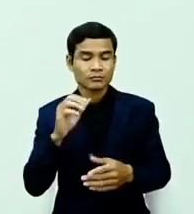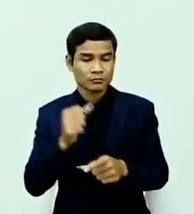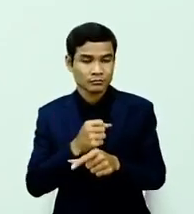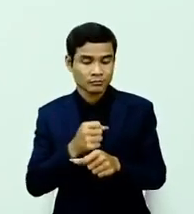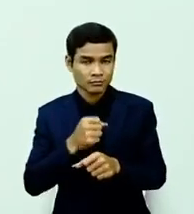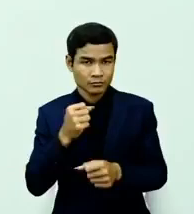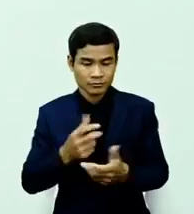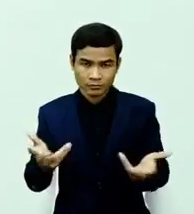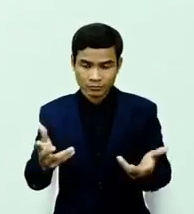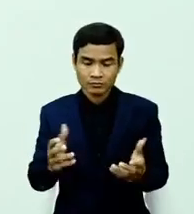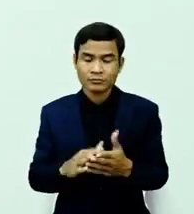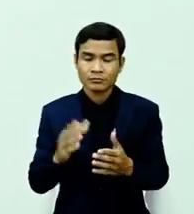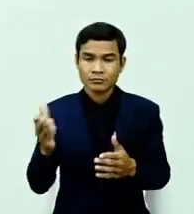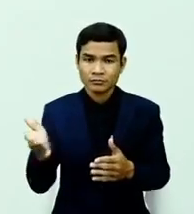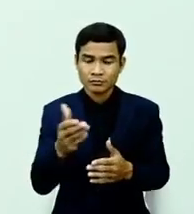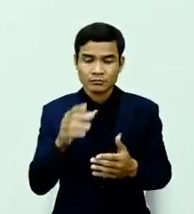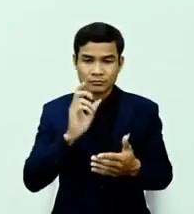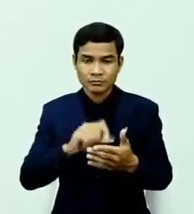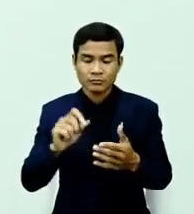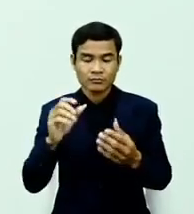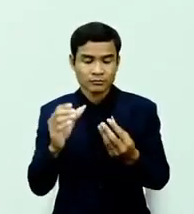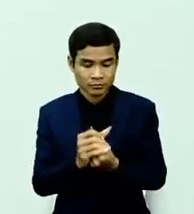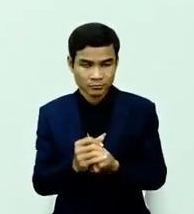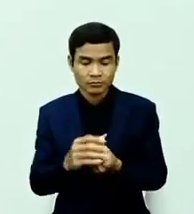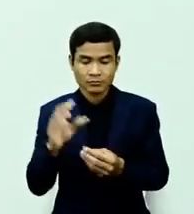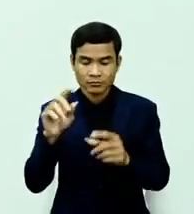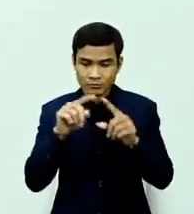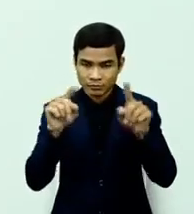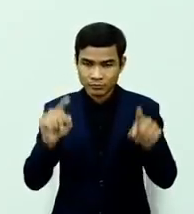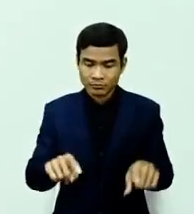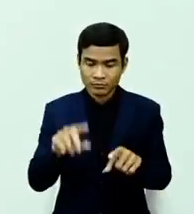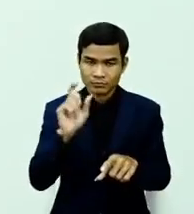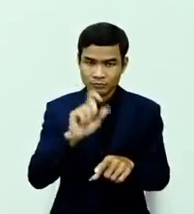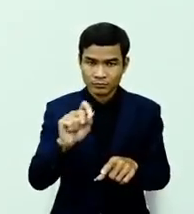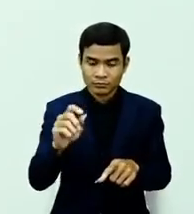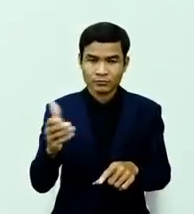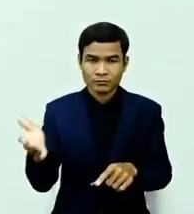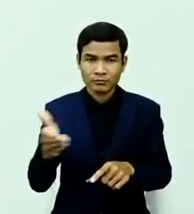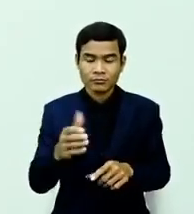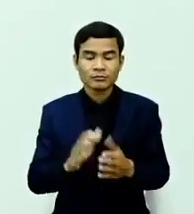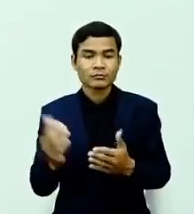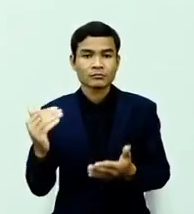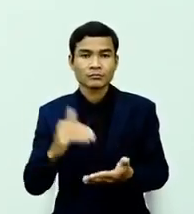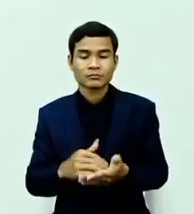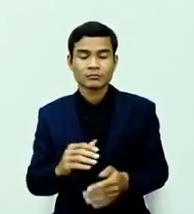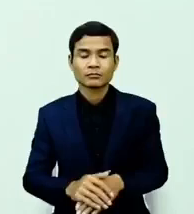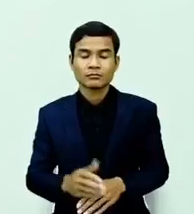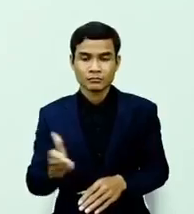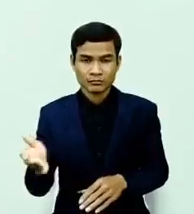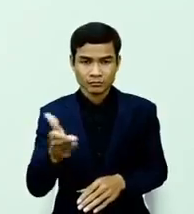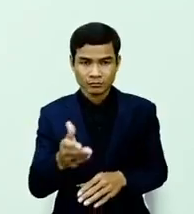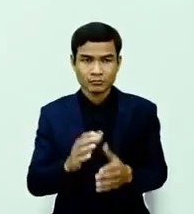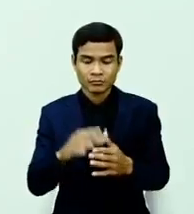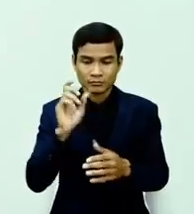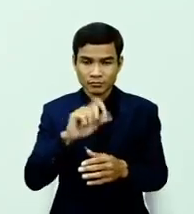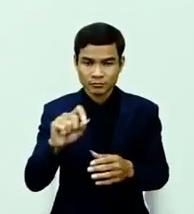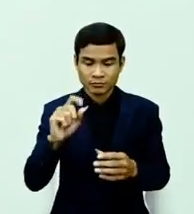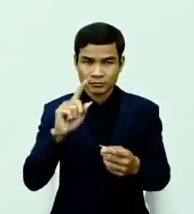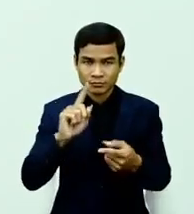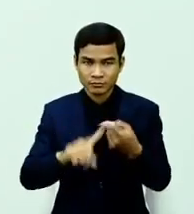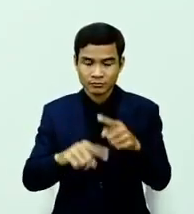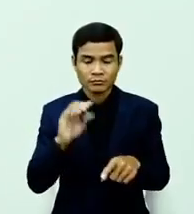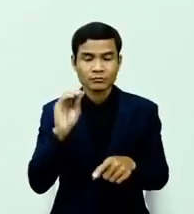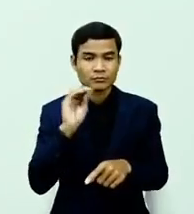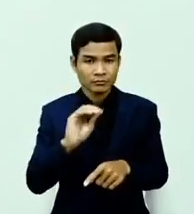ចាចូលបំពេញចំនួនក្នុងប្រអប់ចាំម្ដងទៀតណាចូលបំពេញចំ